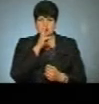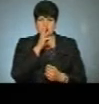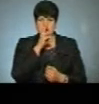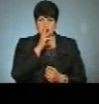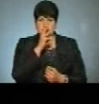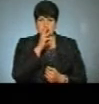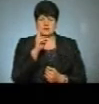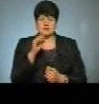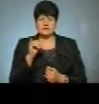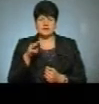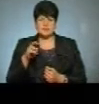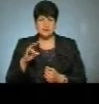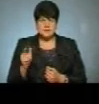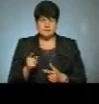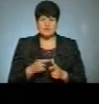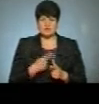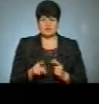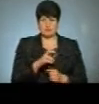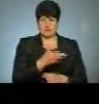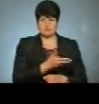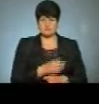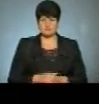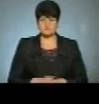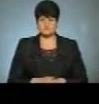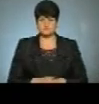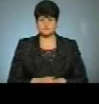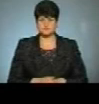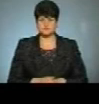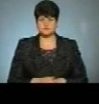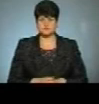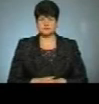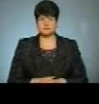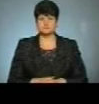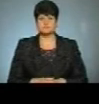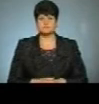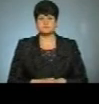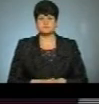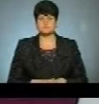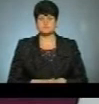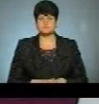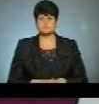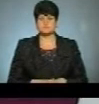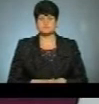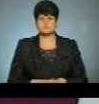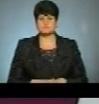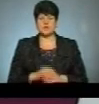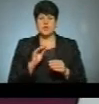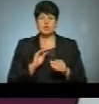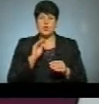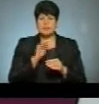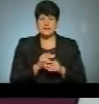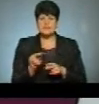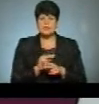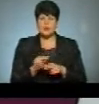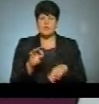за квітень, ніж у березні. Марія Котенко, Марта Журавель. Новини на Суспільному. Тернопіль. Доплати за